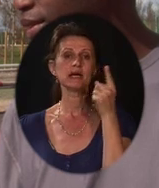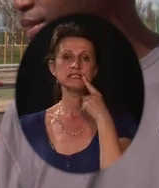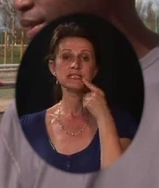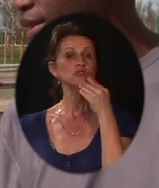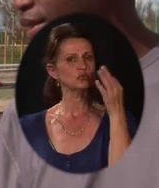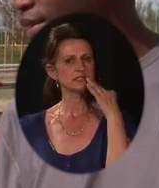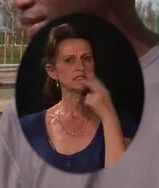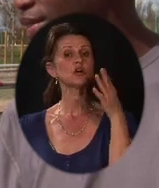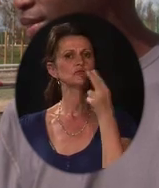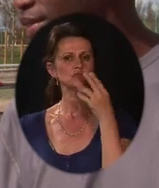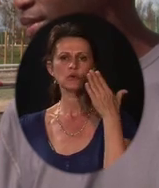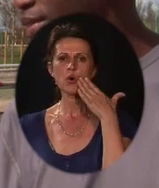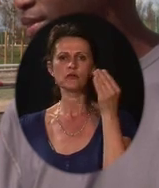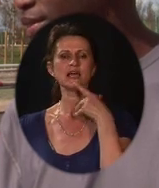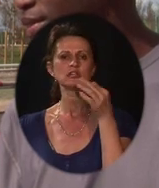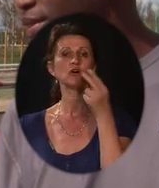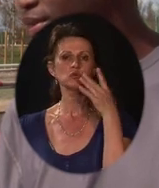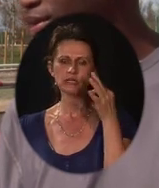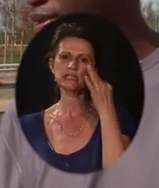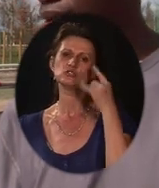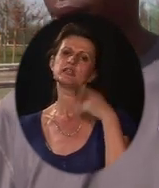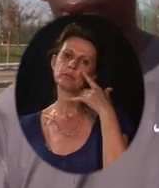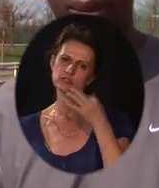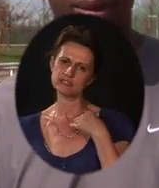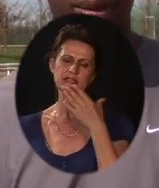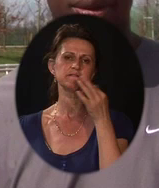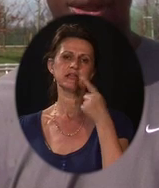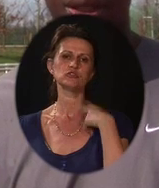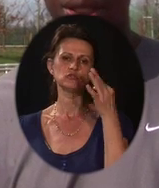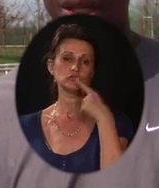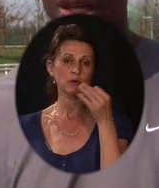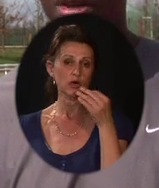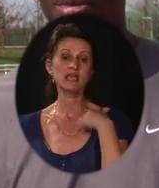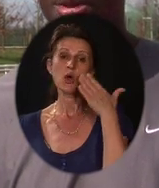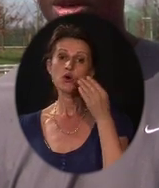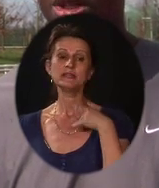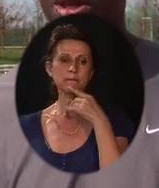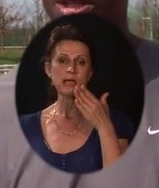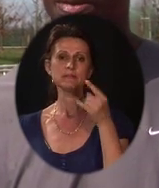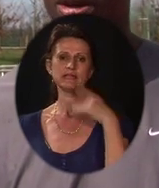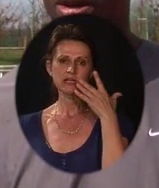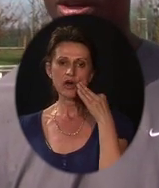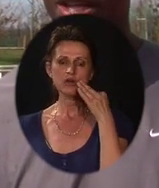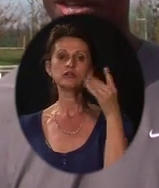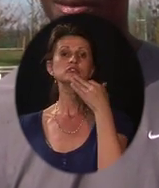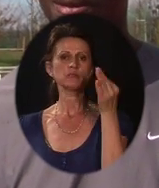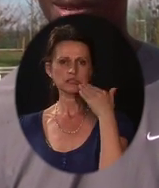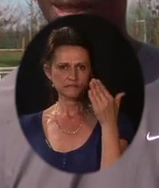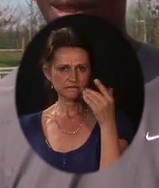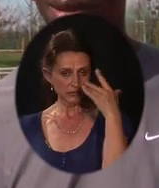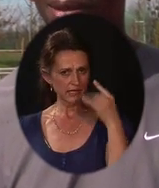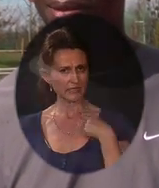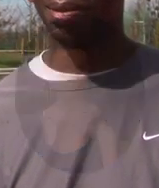Nous aussi, comme vous, on adore courir, se dépenser, faire du sport. Et on est même des grands sportifs. Regardez.